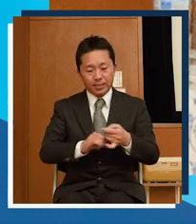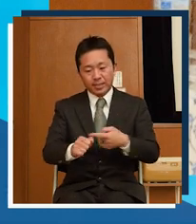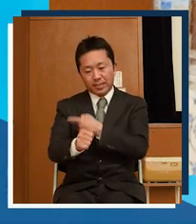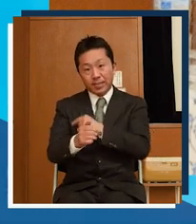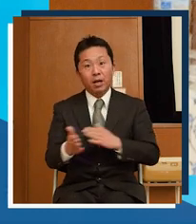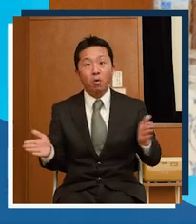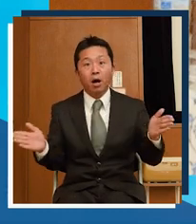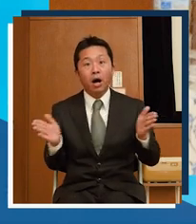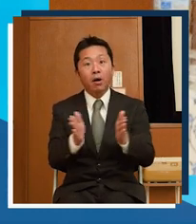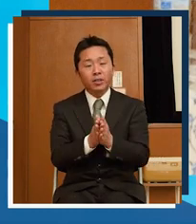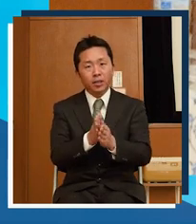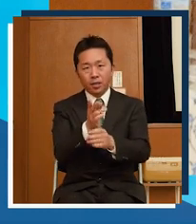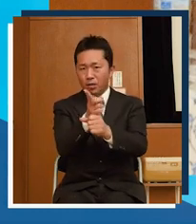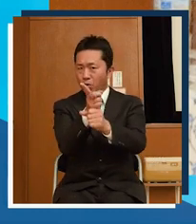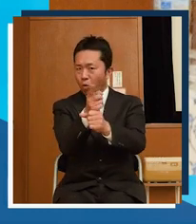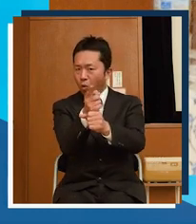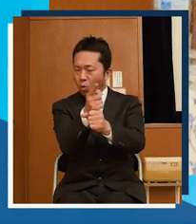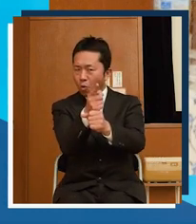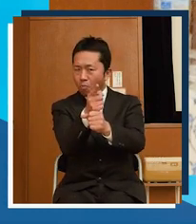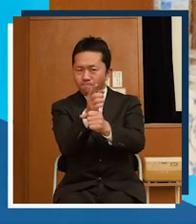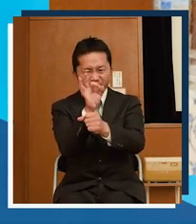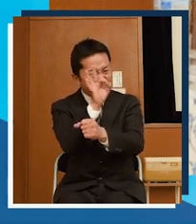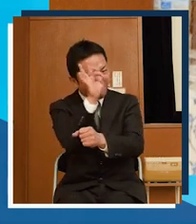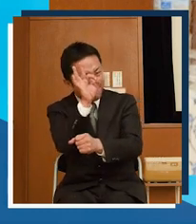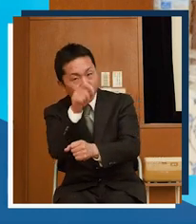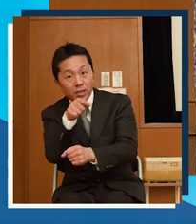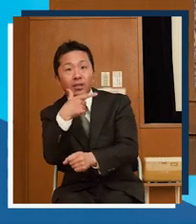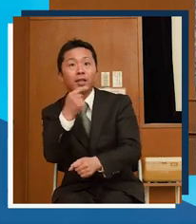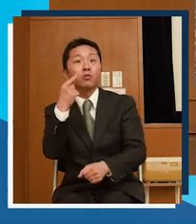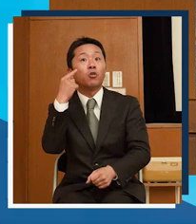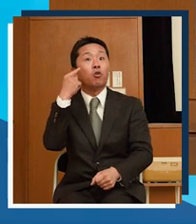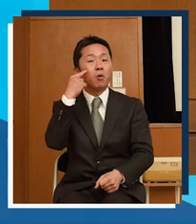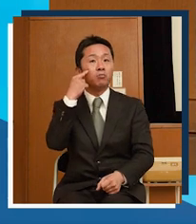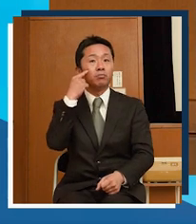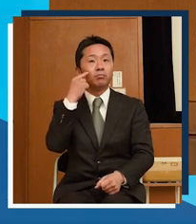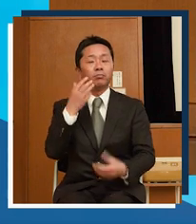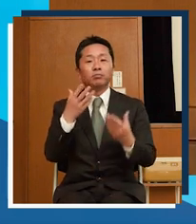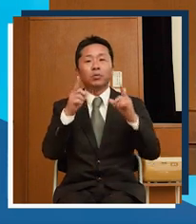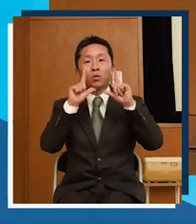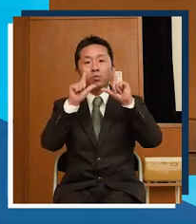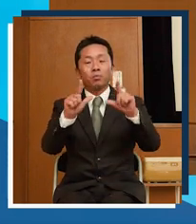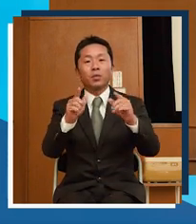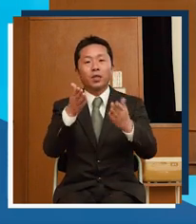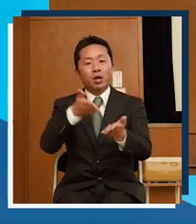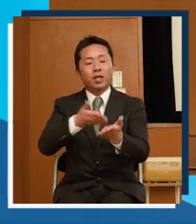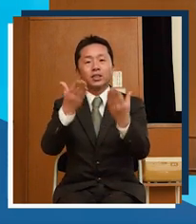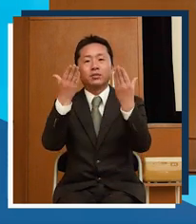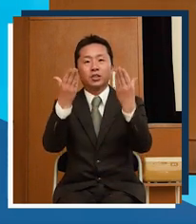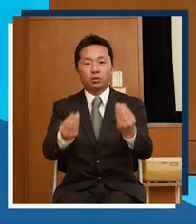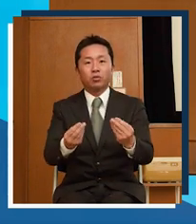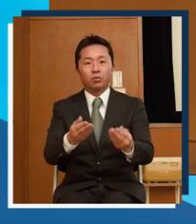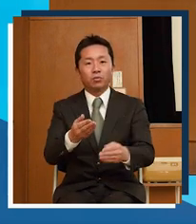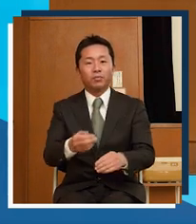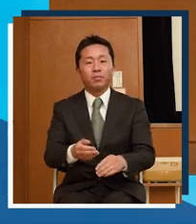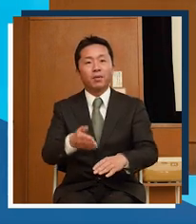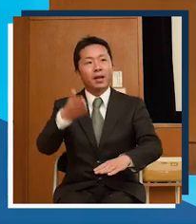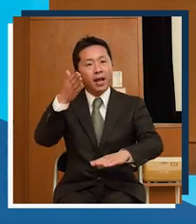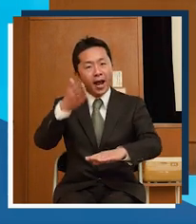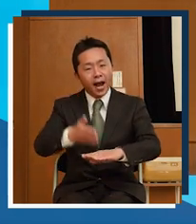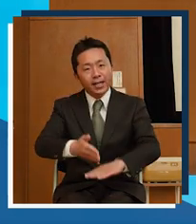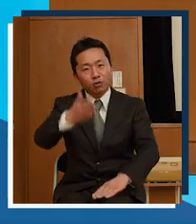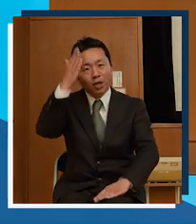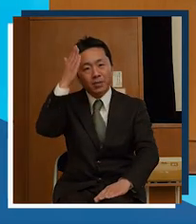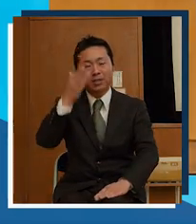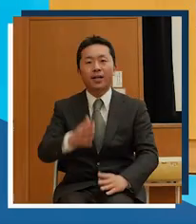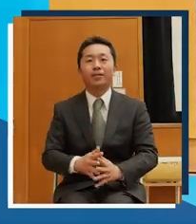てその方向を探して頑張っていきたいと思います以上で私からのお話を終了させていただきますニフデビたん